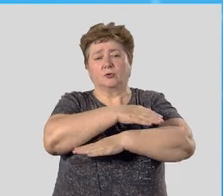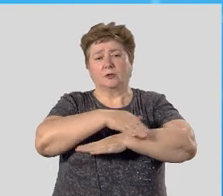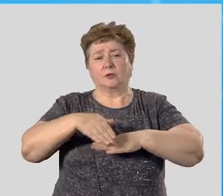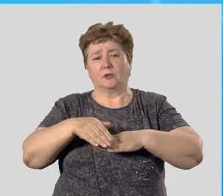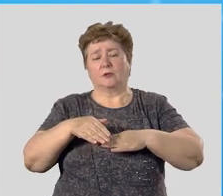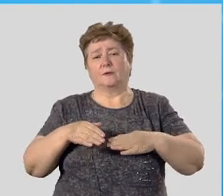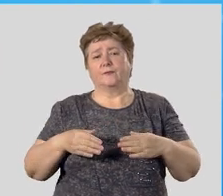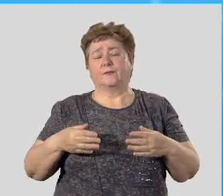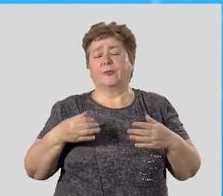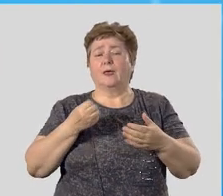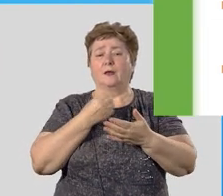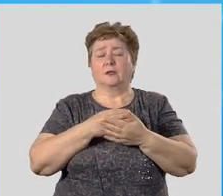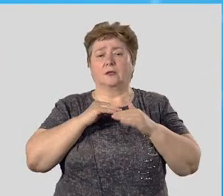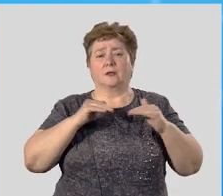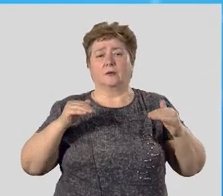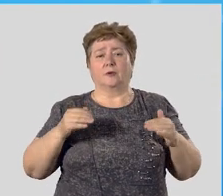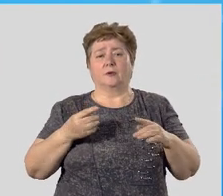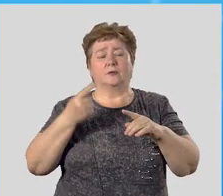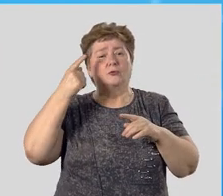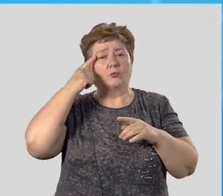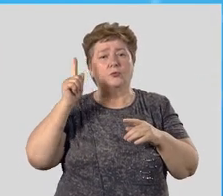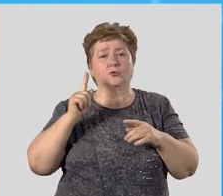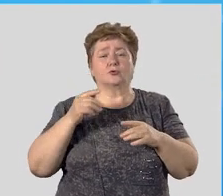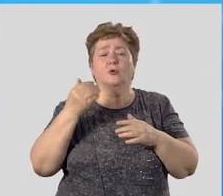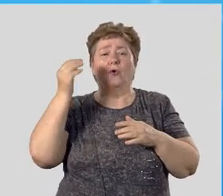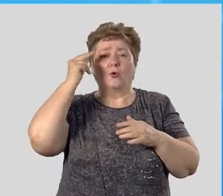линейки. Дорогие ребята, надеюсь, что